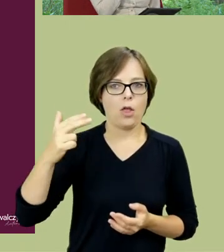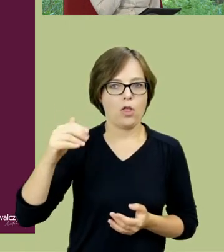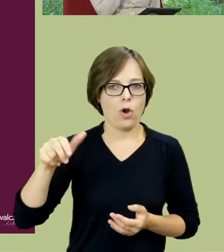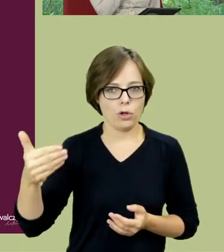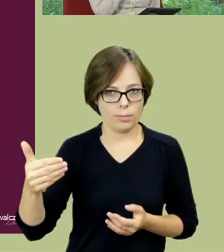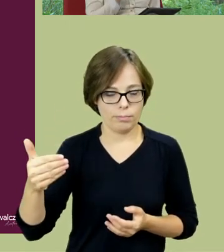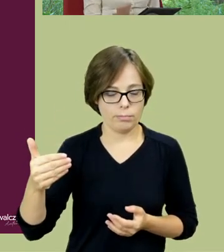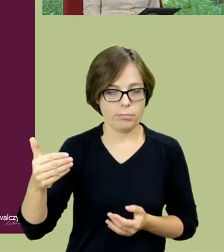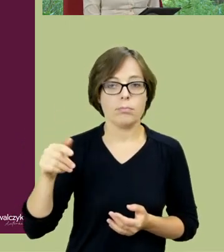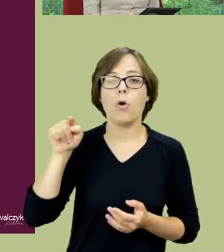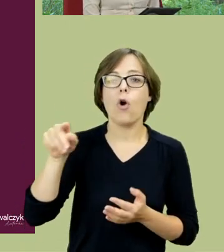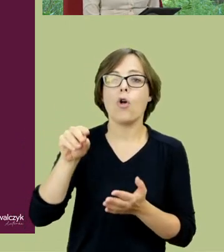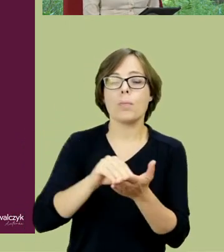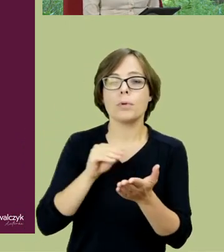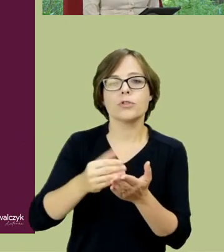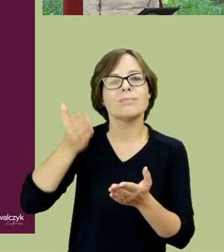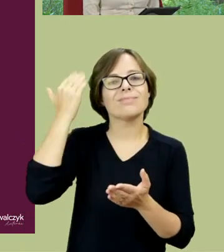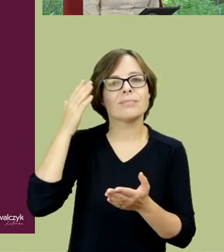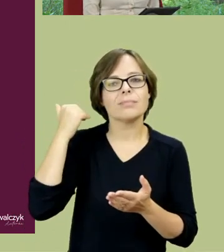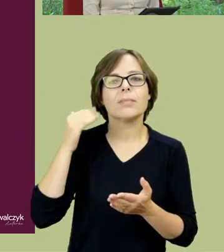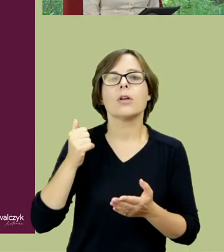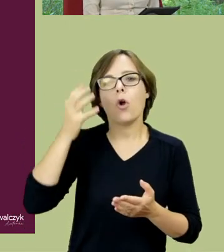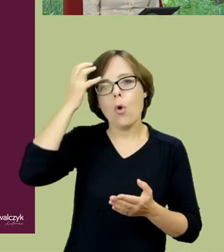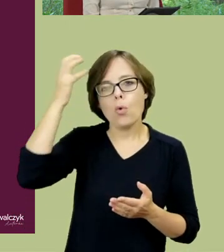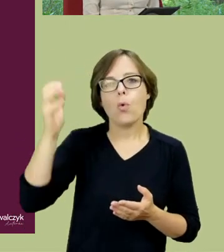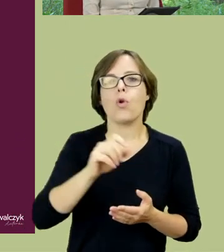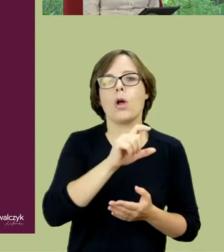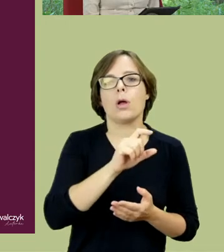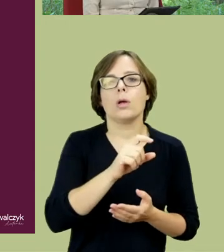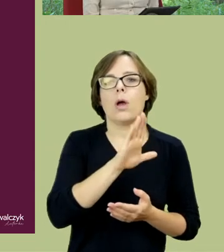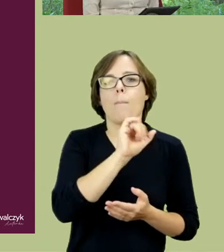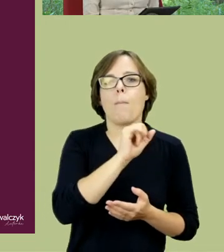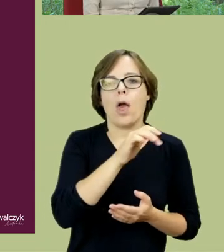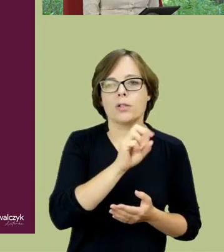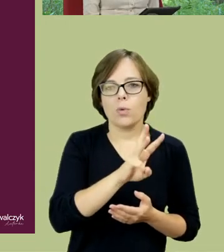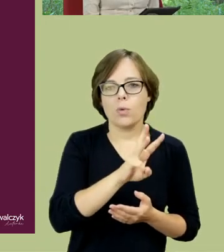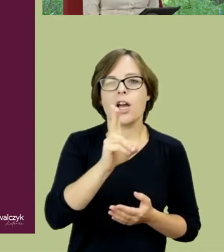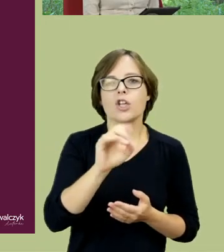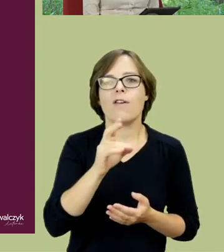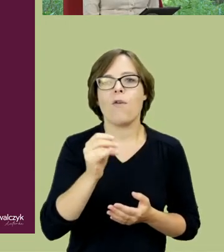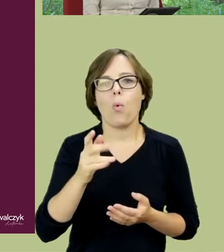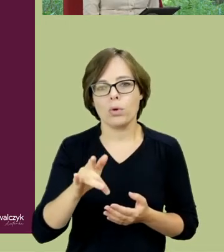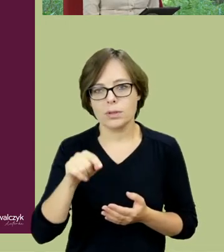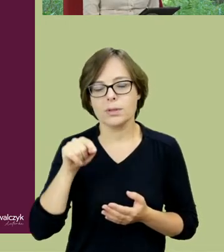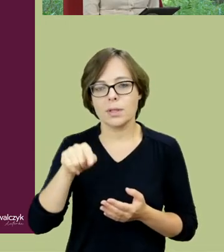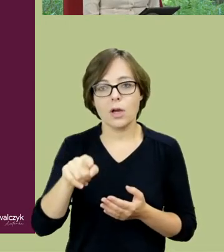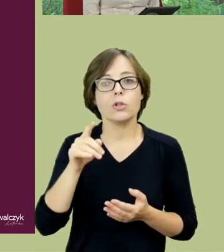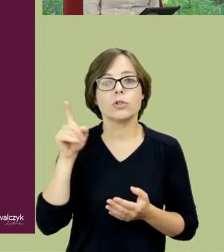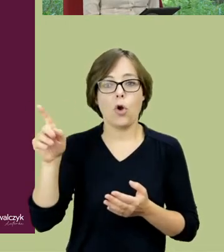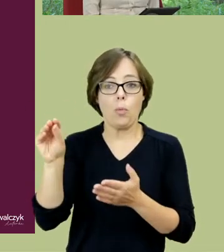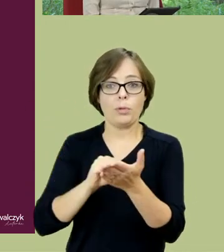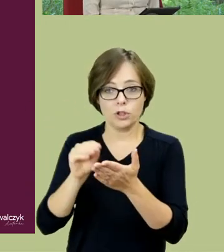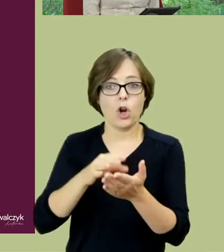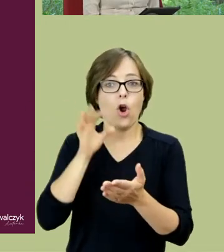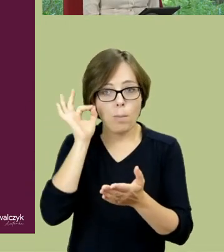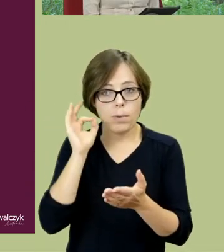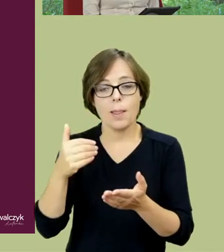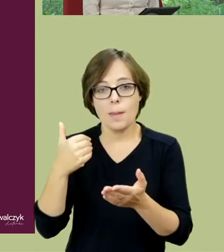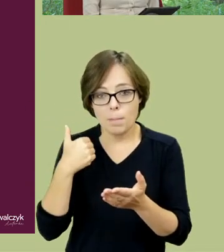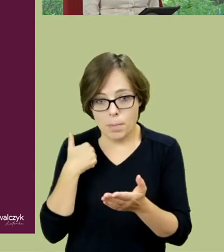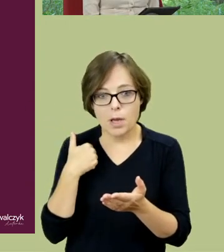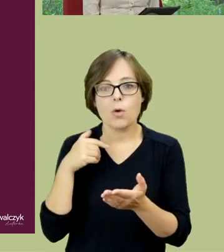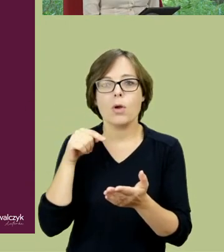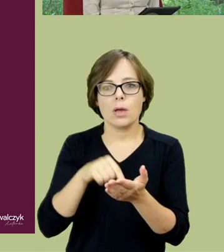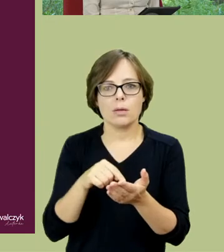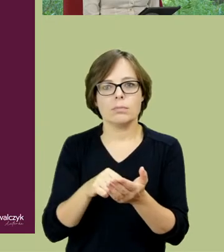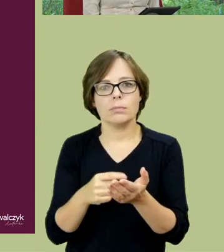za czasów walk Bolesława Krzywoustego z Pomorzanami, tu cytat, zbierając poziomki po bezdrożach, odniosły nowe